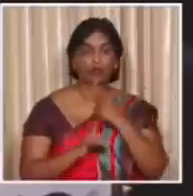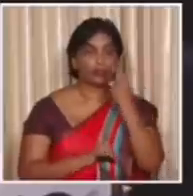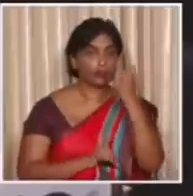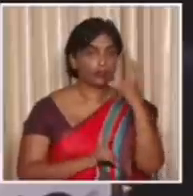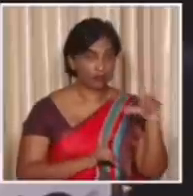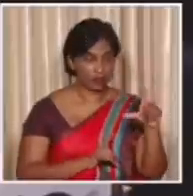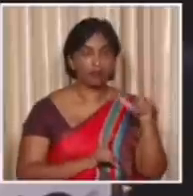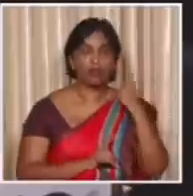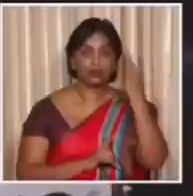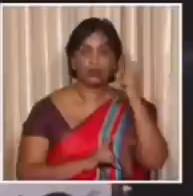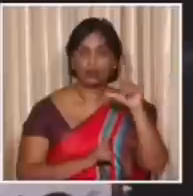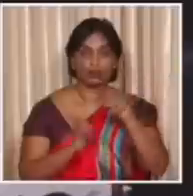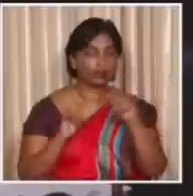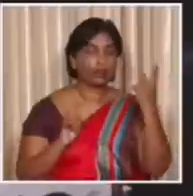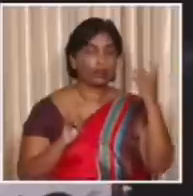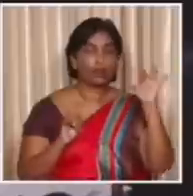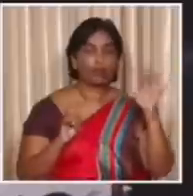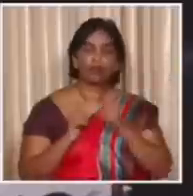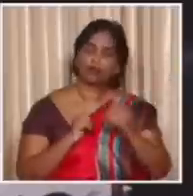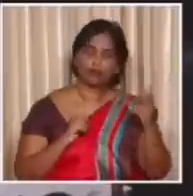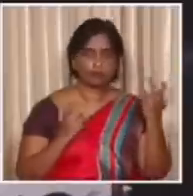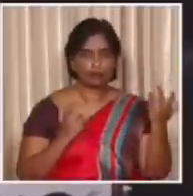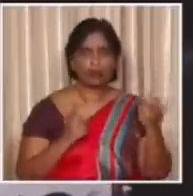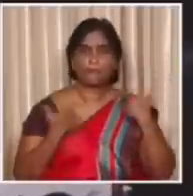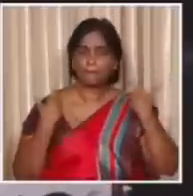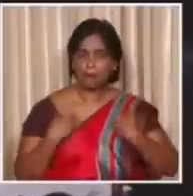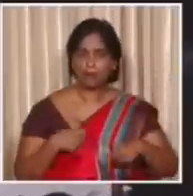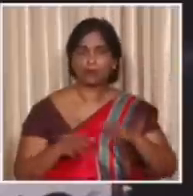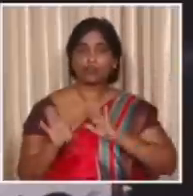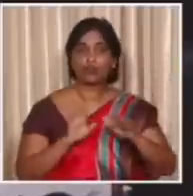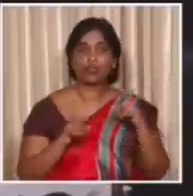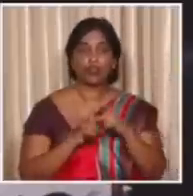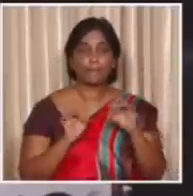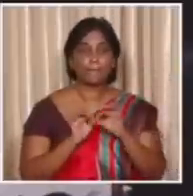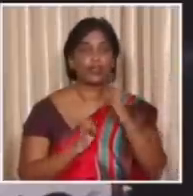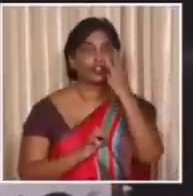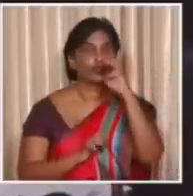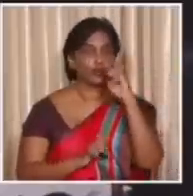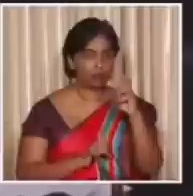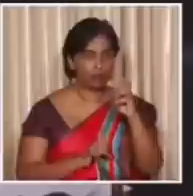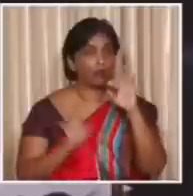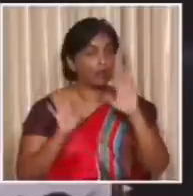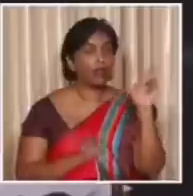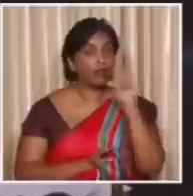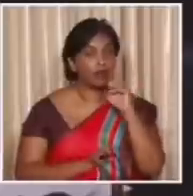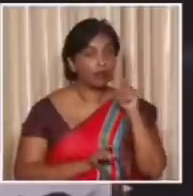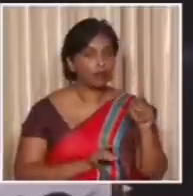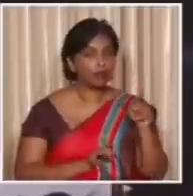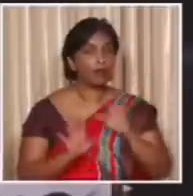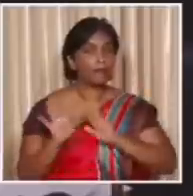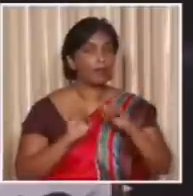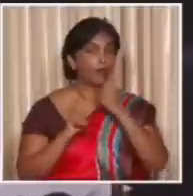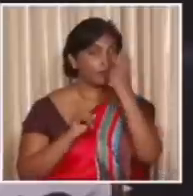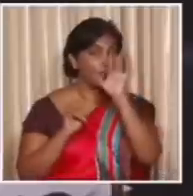2007. 2007 ඉඳන් 2015 දක්වා මොනවා වුණත් මහින්ද රාජපක්ෂේ පාලනය ගත ඩොලර් බිලියන 3 හමාරයි ණය. හැබැයි රනිල් වික්‍රමසිංහ 15